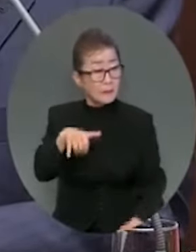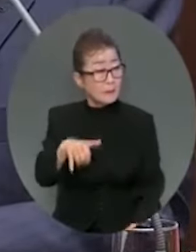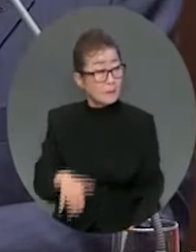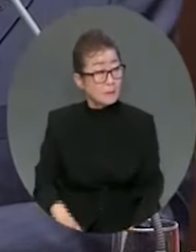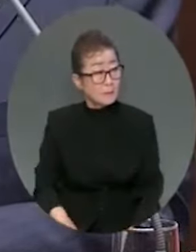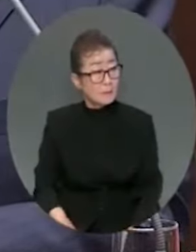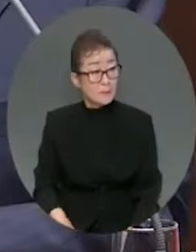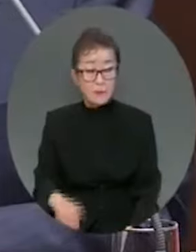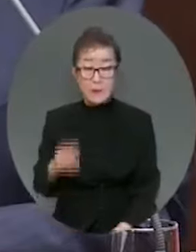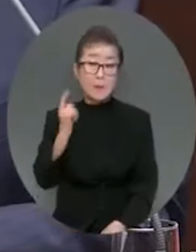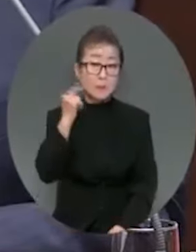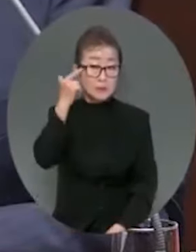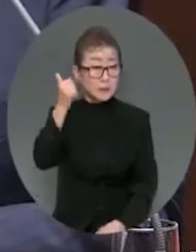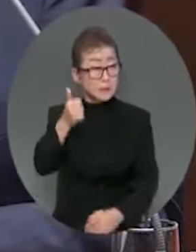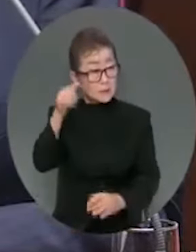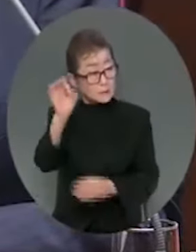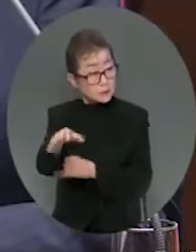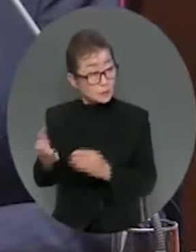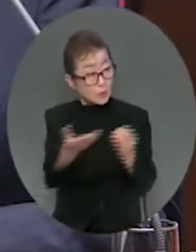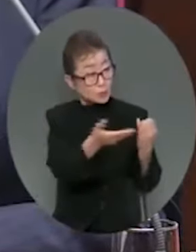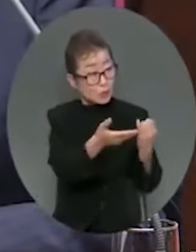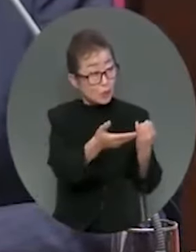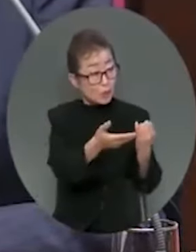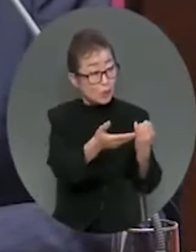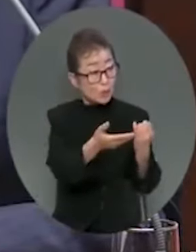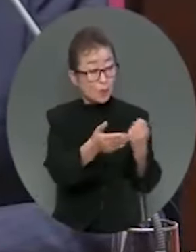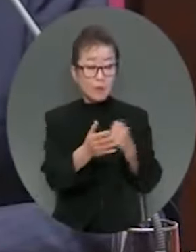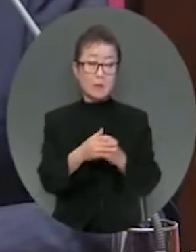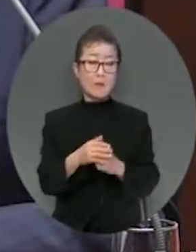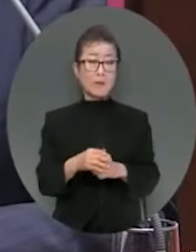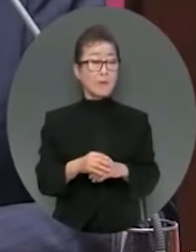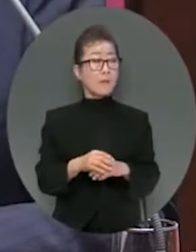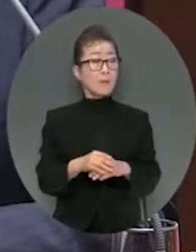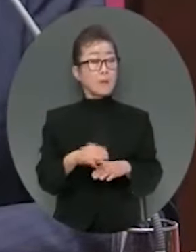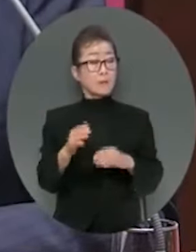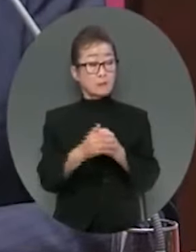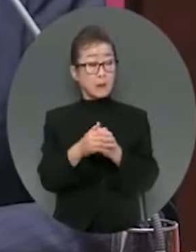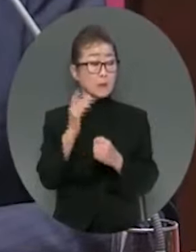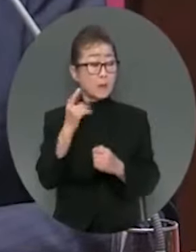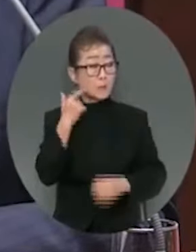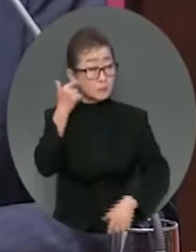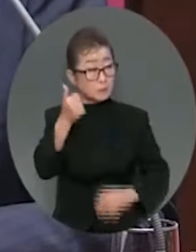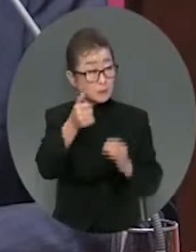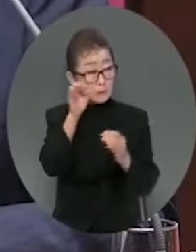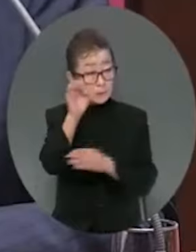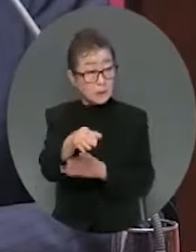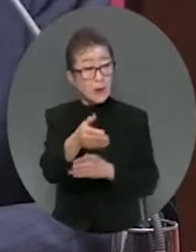사주니까 그럼 윤석열 대통령도 뇌물죄로 조사해야 되는 것 아니에요?